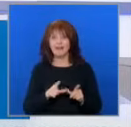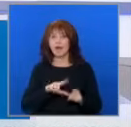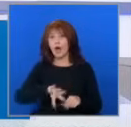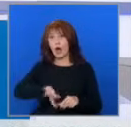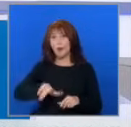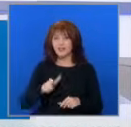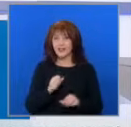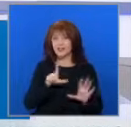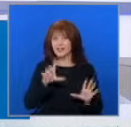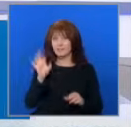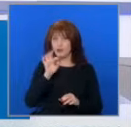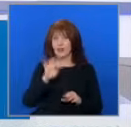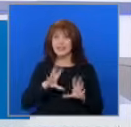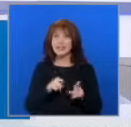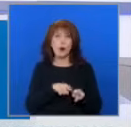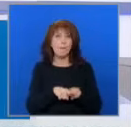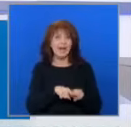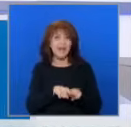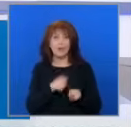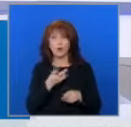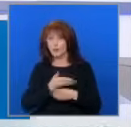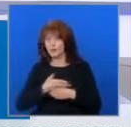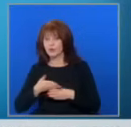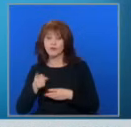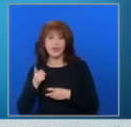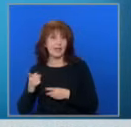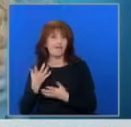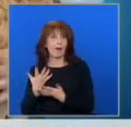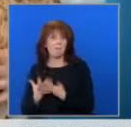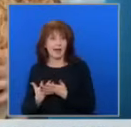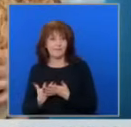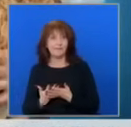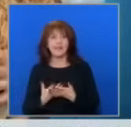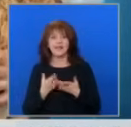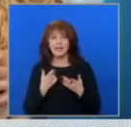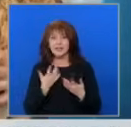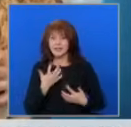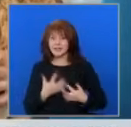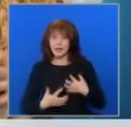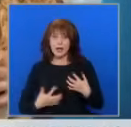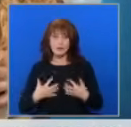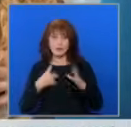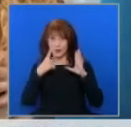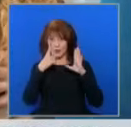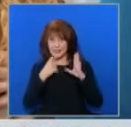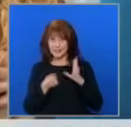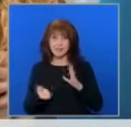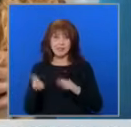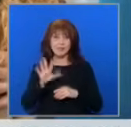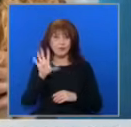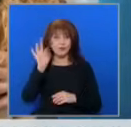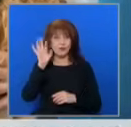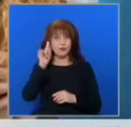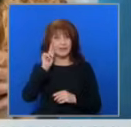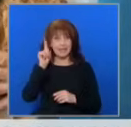отвлечена на 7 октомври заедно с приятеля си, който продължава да е в плен. Ето и тези емоционални кадри. След повече от